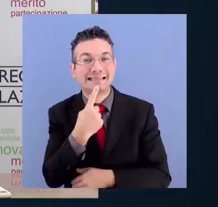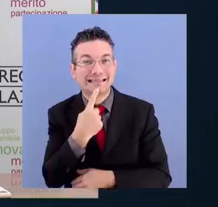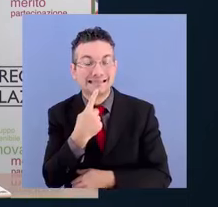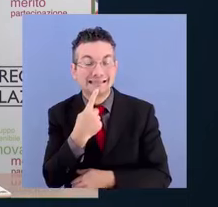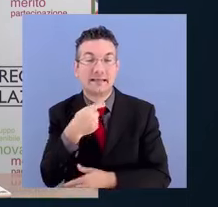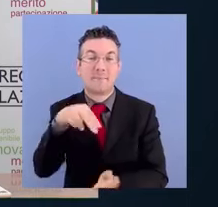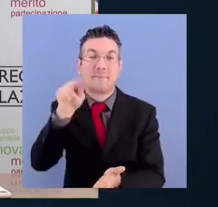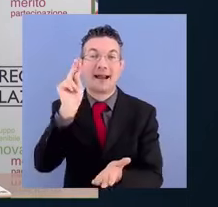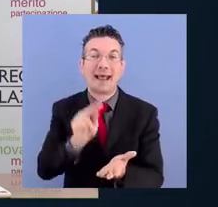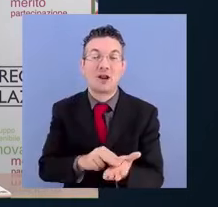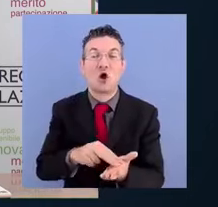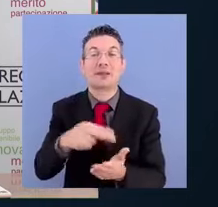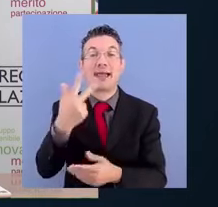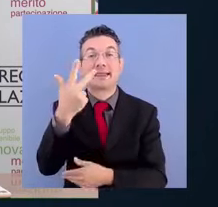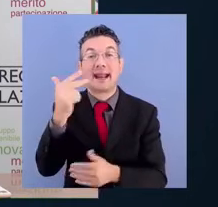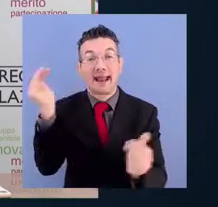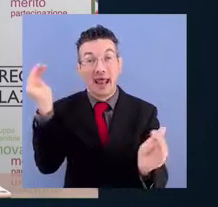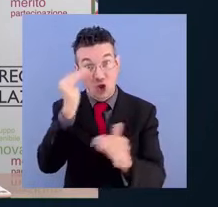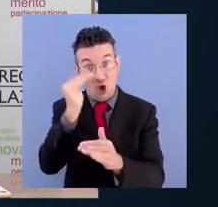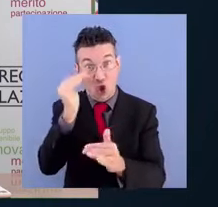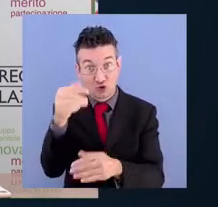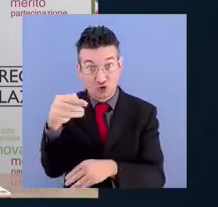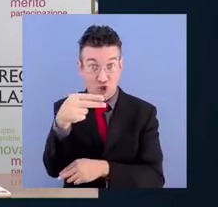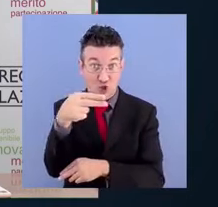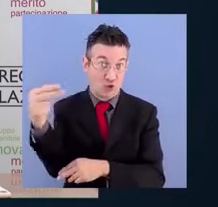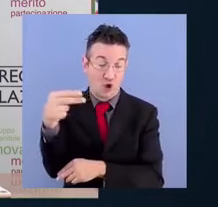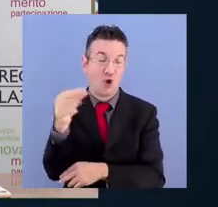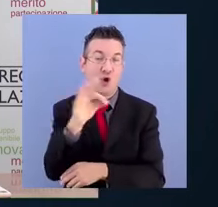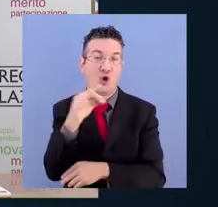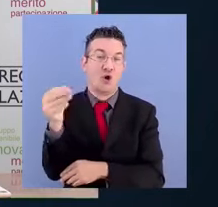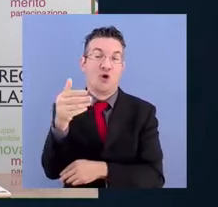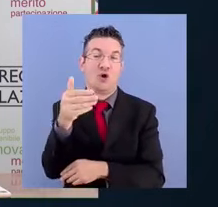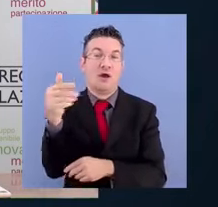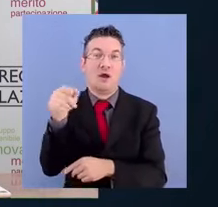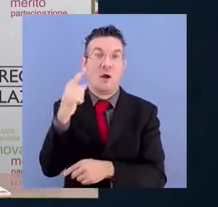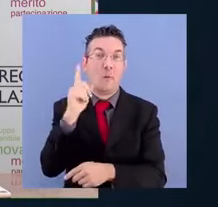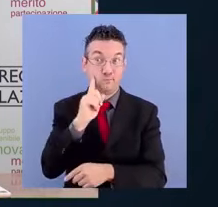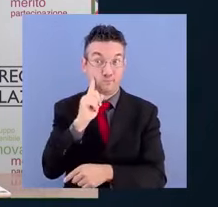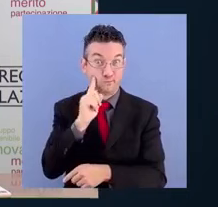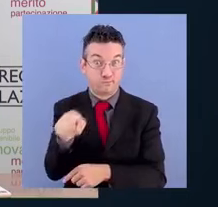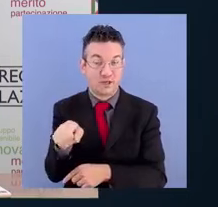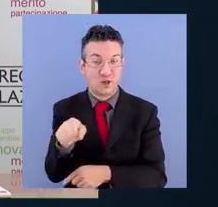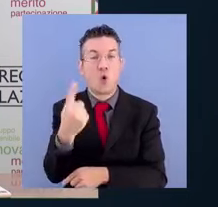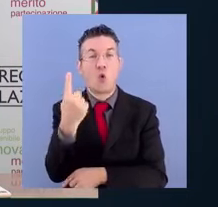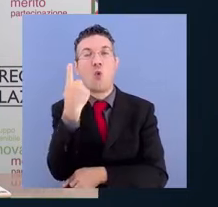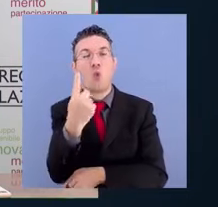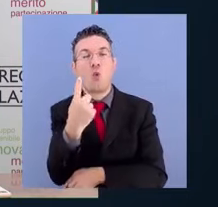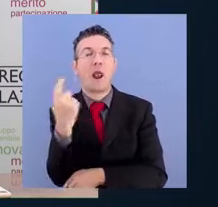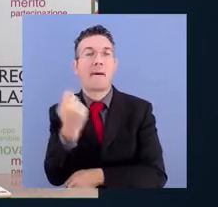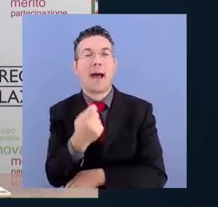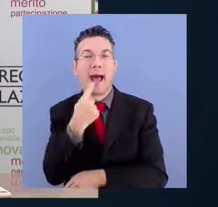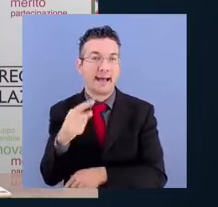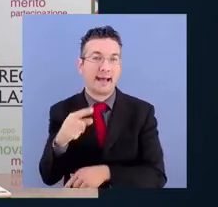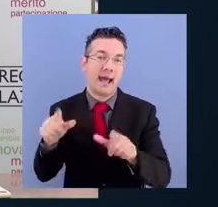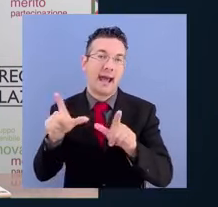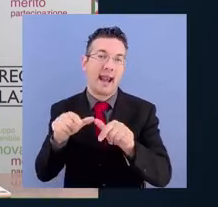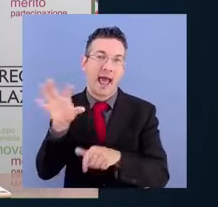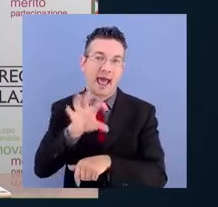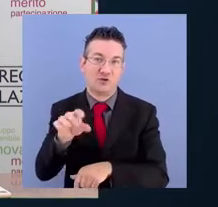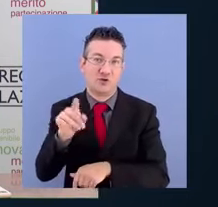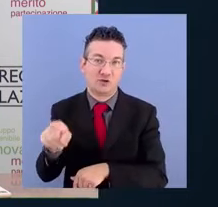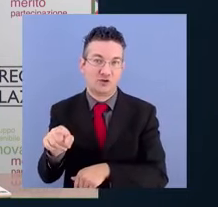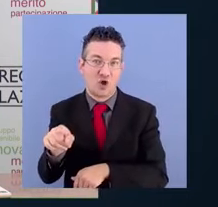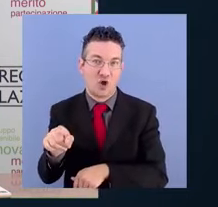tre notti presso la stessa struttura ne avranno una pagata dalla regione lazio piuttosto che due